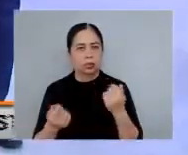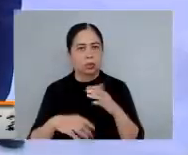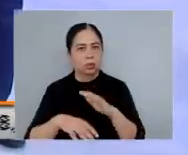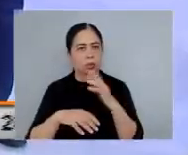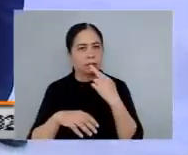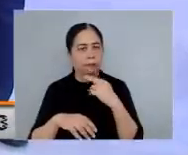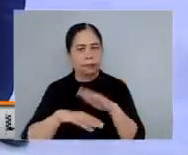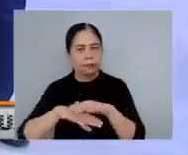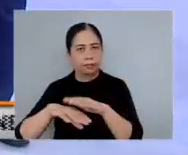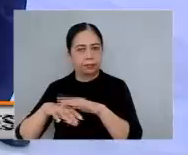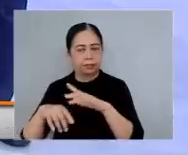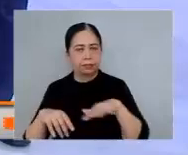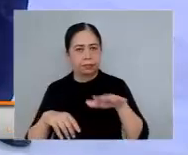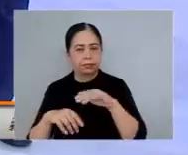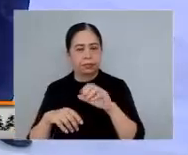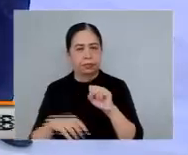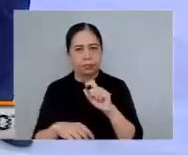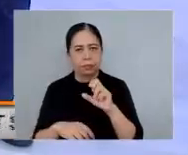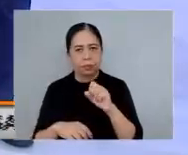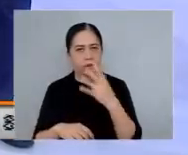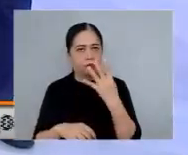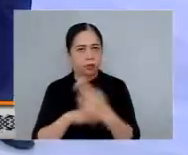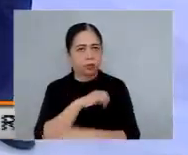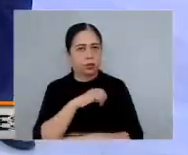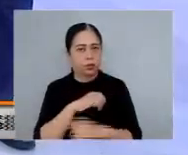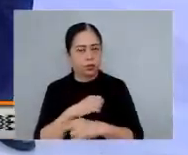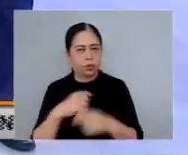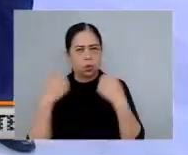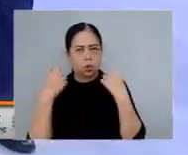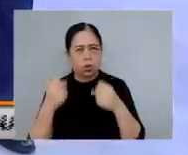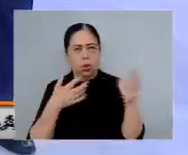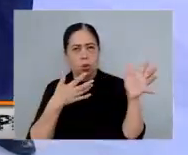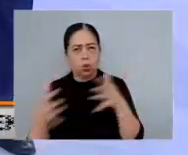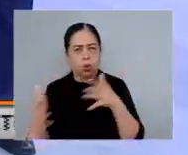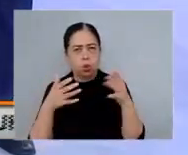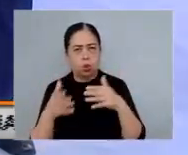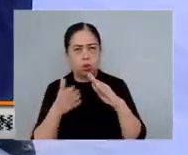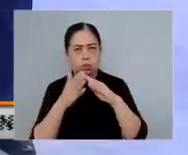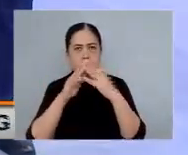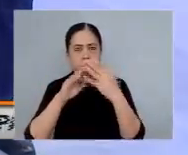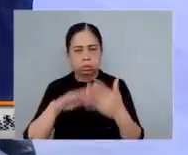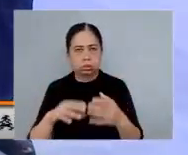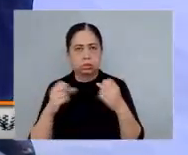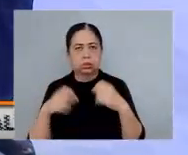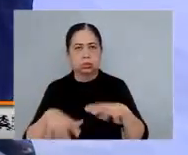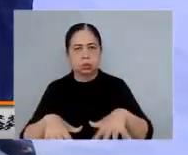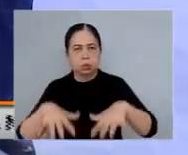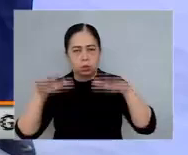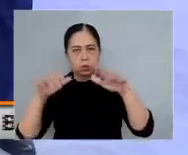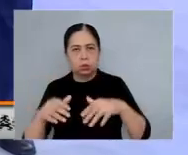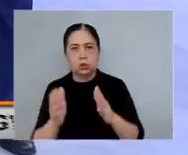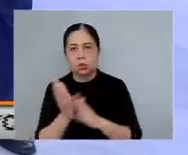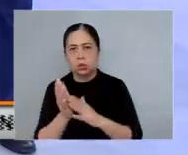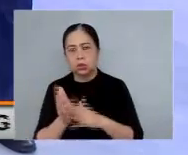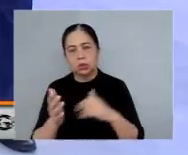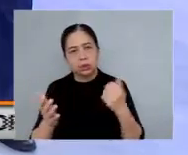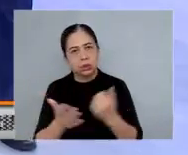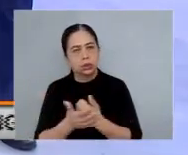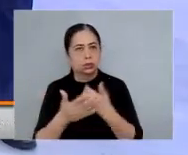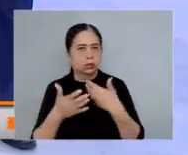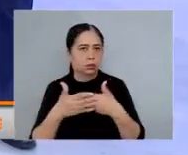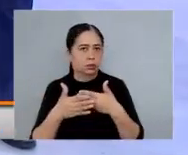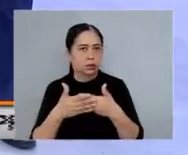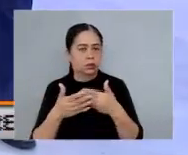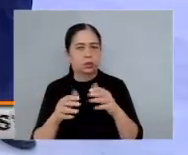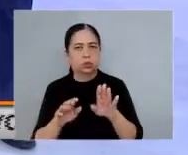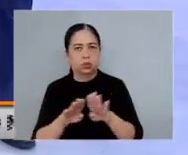na rehiyon sa lakas ng bagyo tinangay pati mga bahay Lubog din sa baha ang maraming eskwelahan kung kailan pa naman back to school na